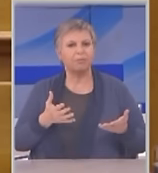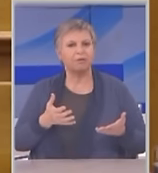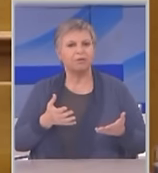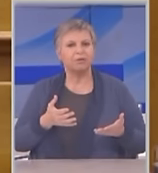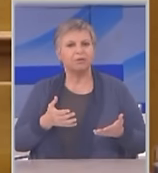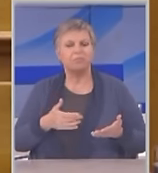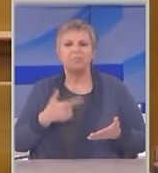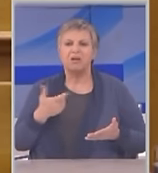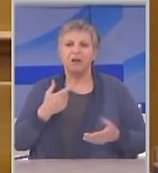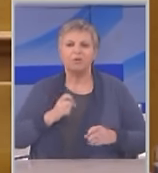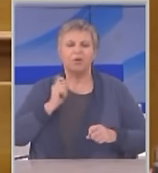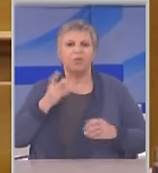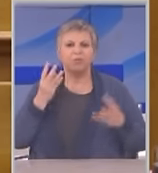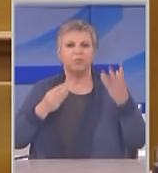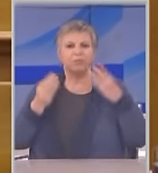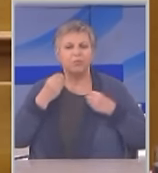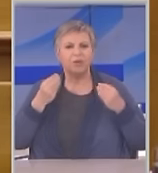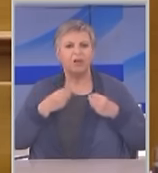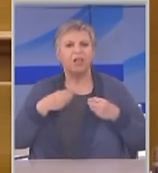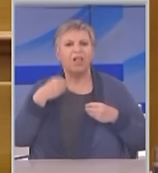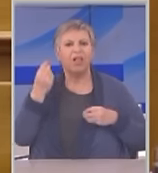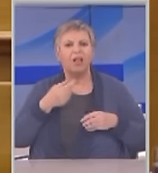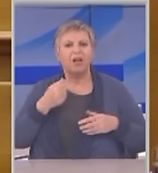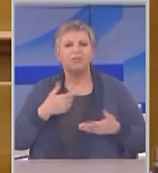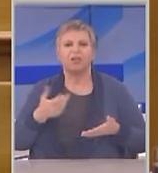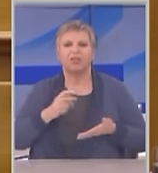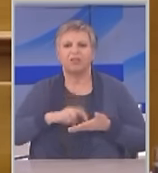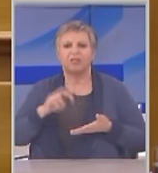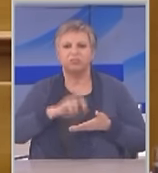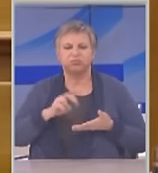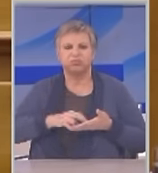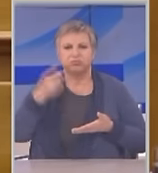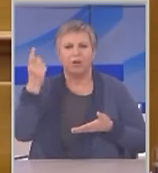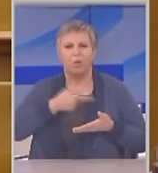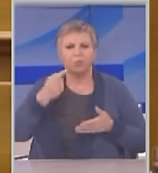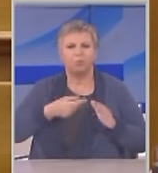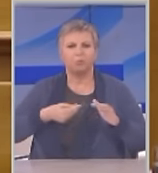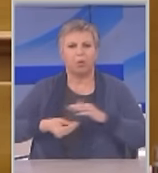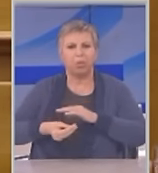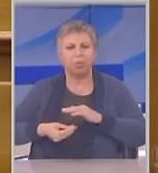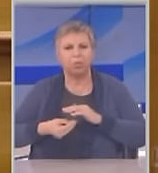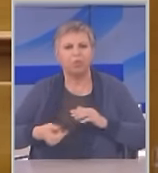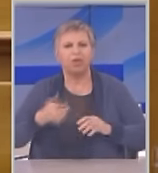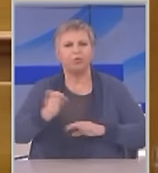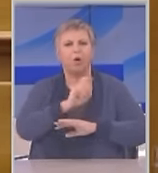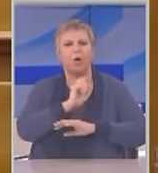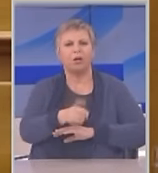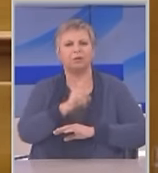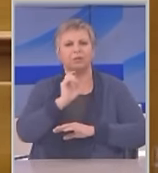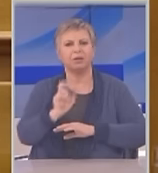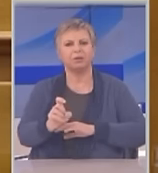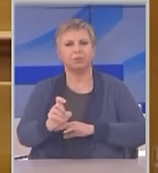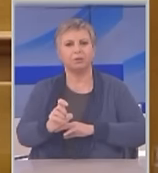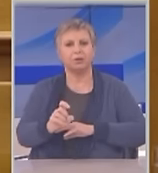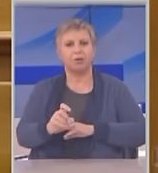Εκατομμύρια μίζες από εξοπλιστικά, σου λέει και τι έγινε, σιγά το σοβαρό. Ίσα που αν είμαστε και πολλοί